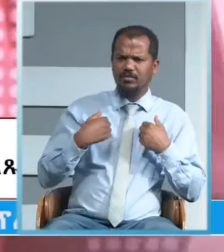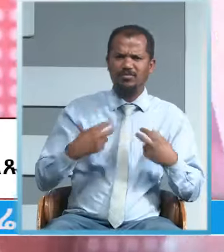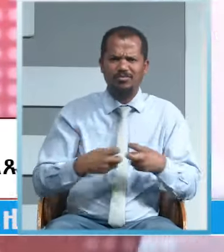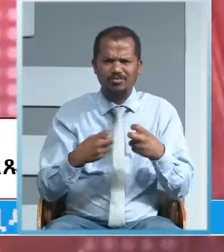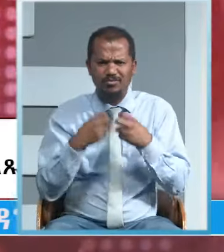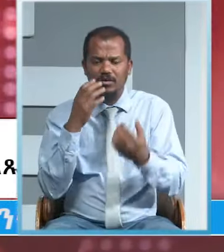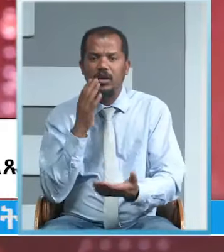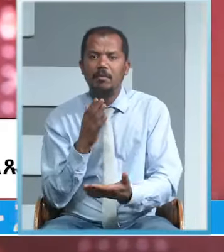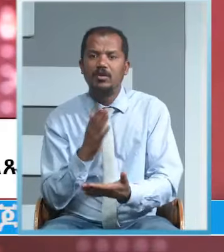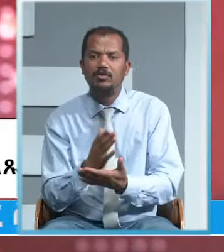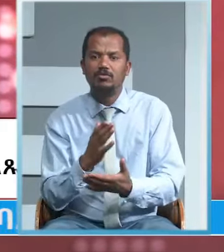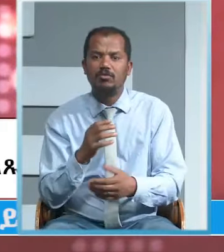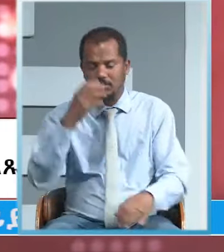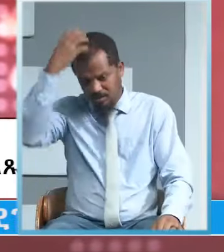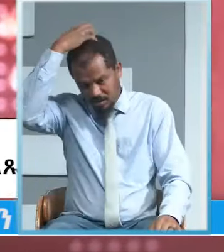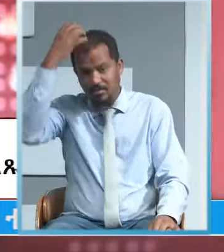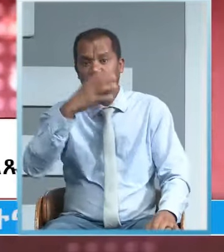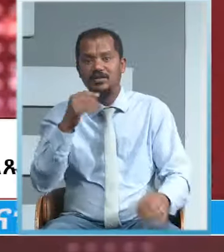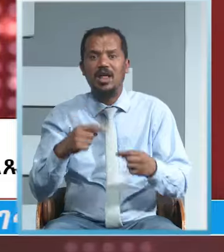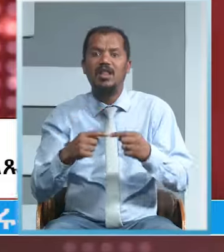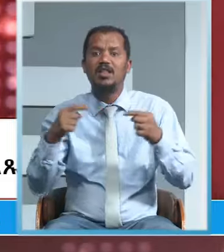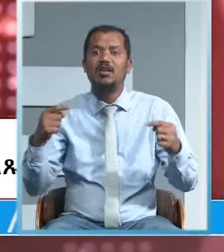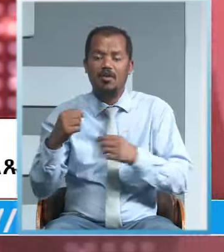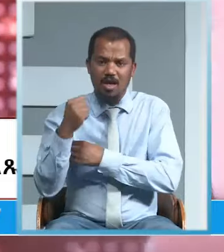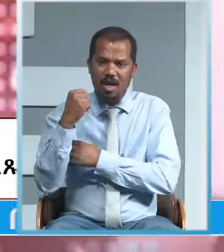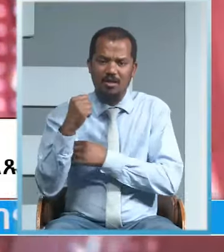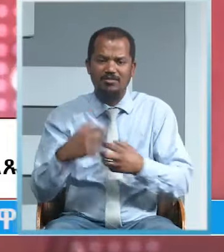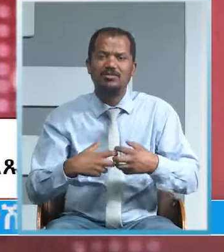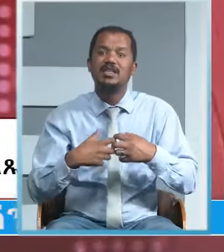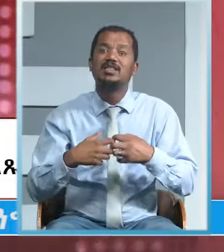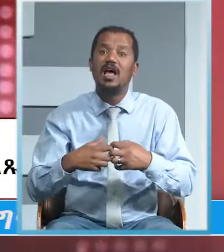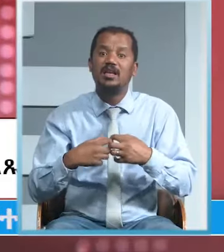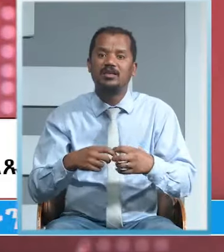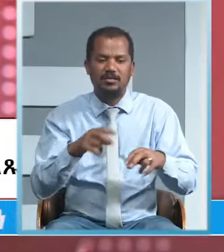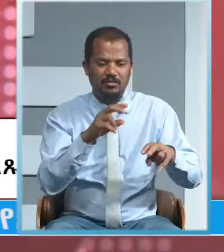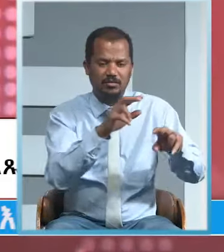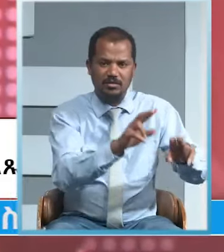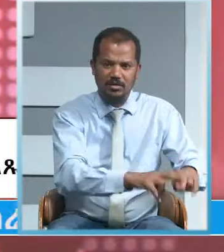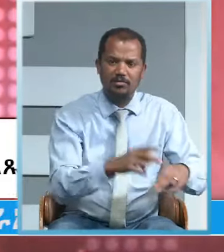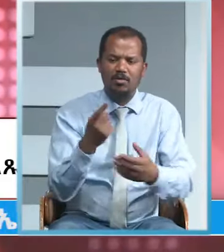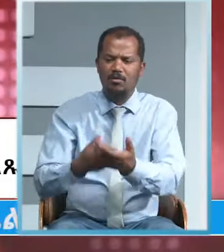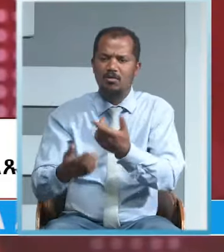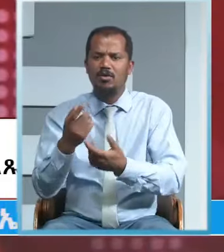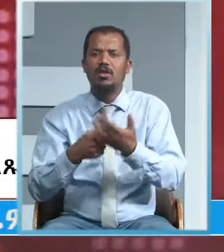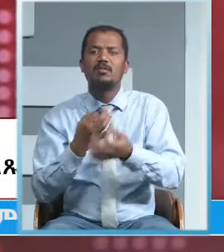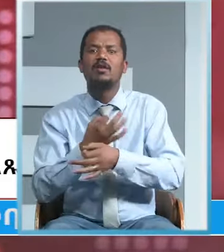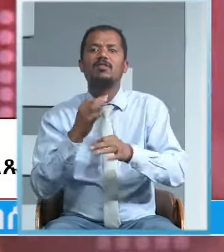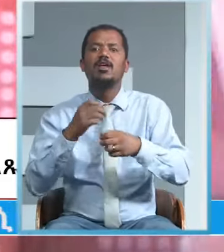ግጭቶችን ለማስቆም የመንግስትና የተቃዋሚ ኃይሎች መሳሪያቸውን አስቀምጠው በውይይት መፍትሄ